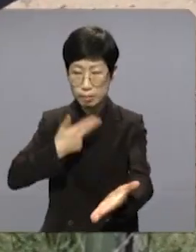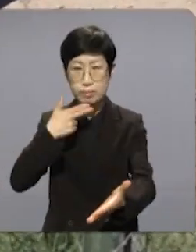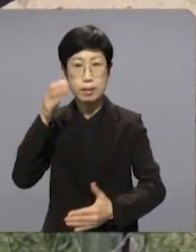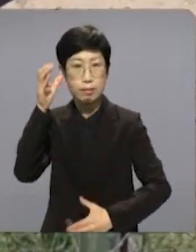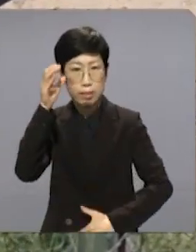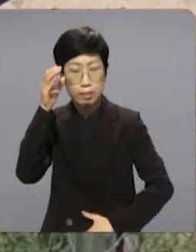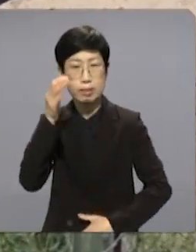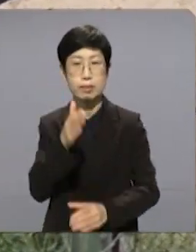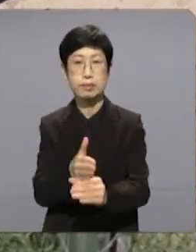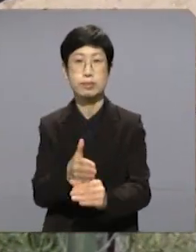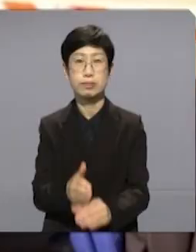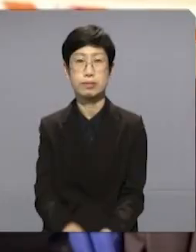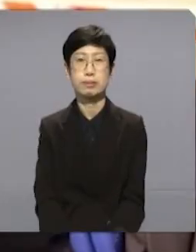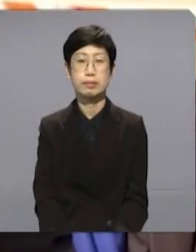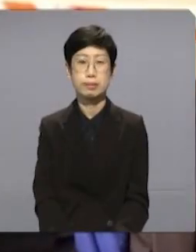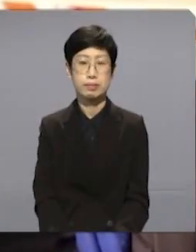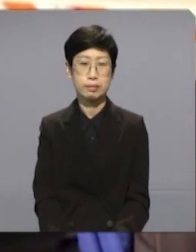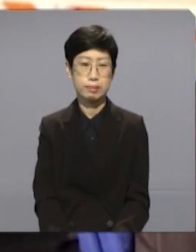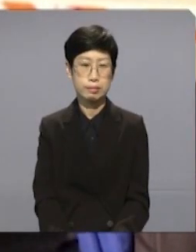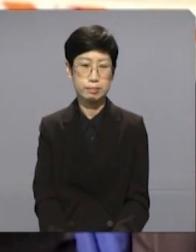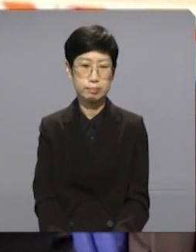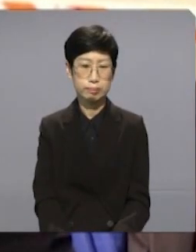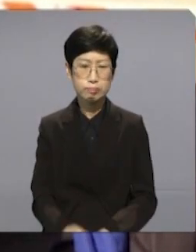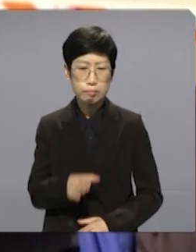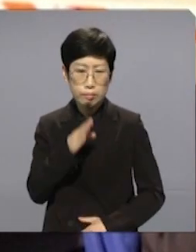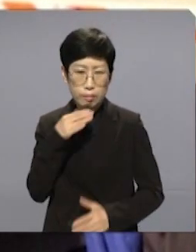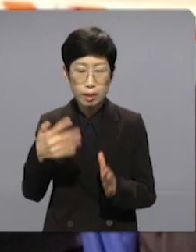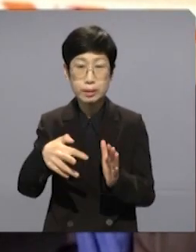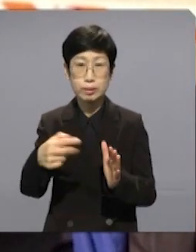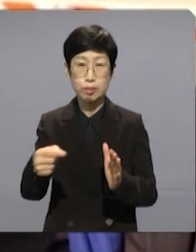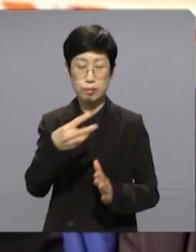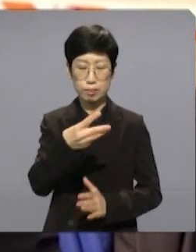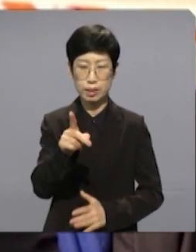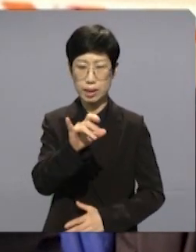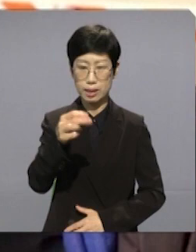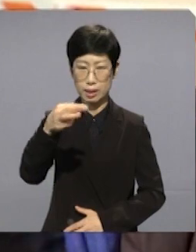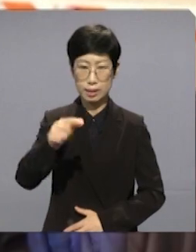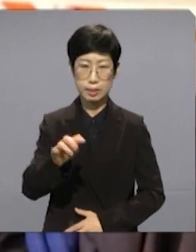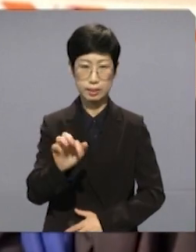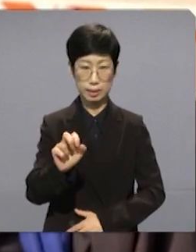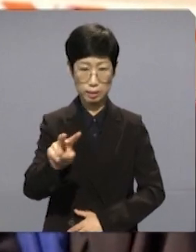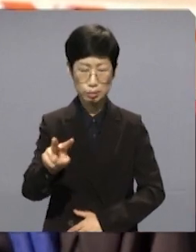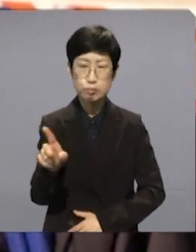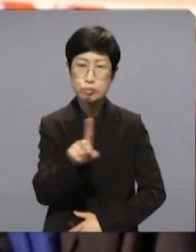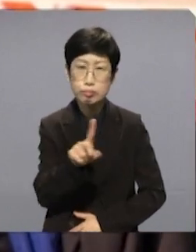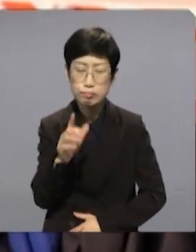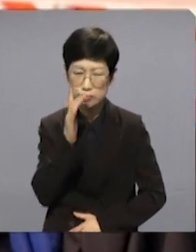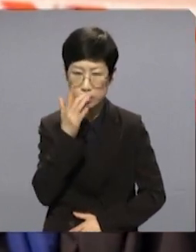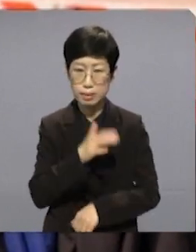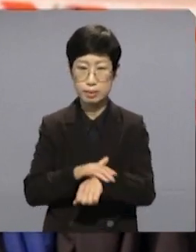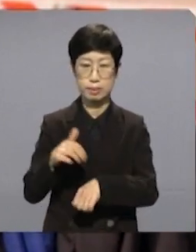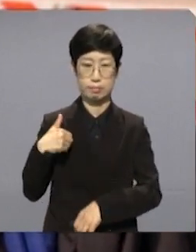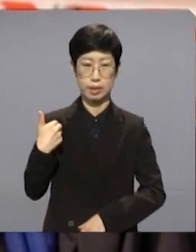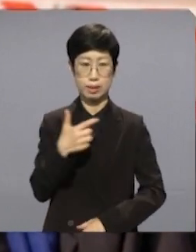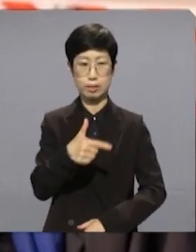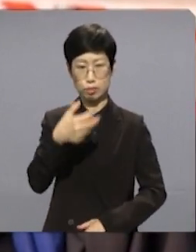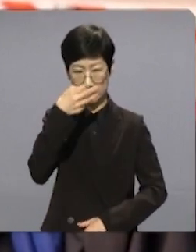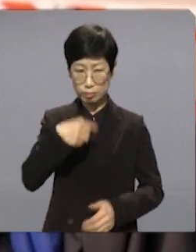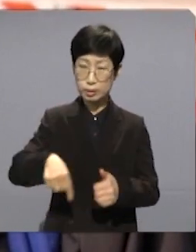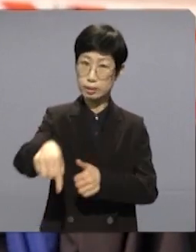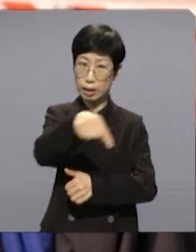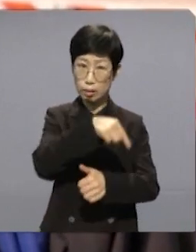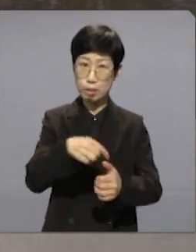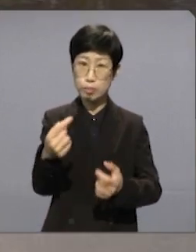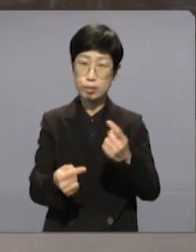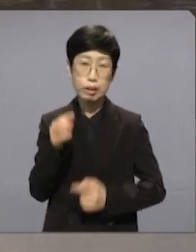기대감을 품고 있습니다. En realidad, todavía no entendemos el título 42, no sabemos. Ojalá sea más fácil para el migrante, porque en el momento